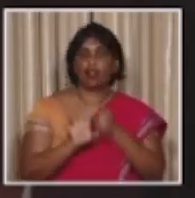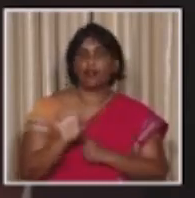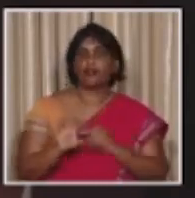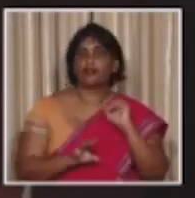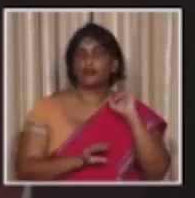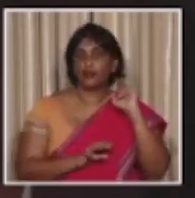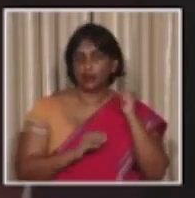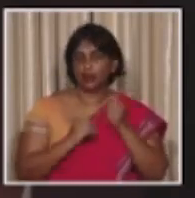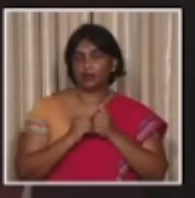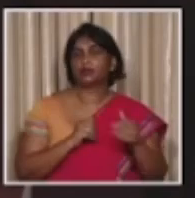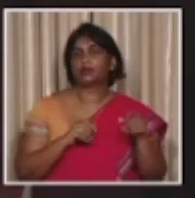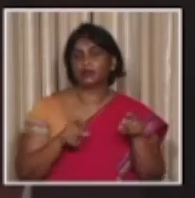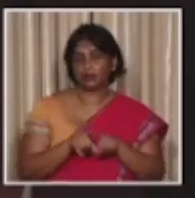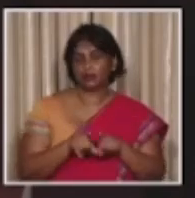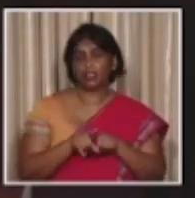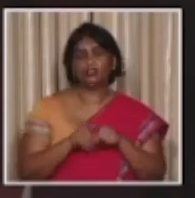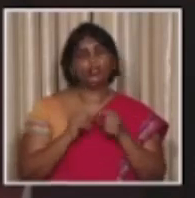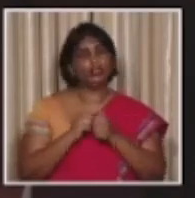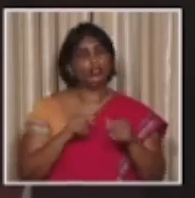තුල